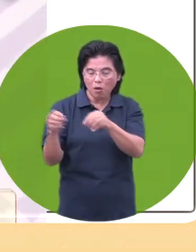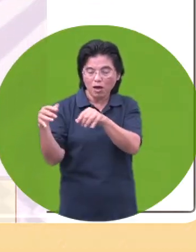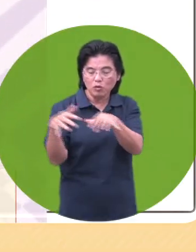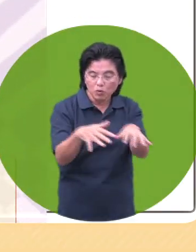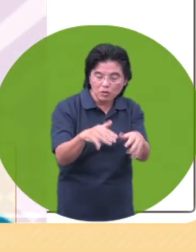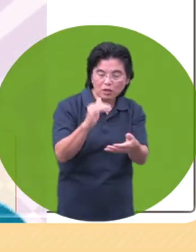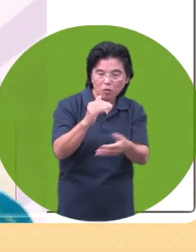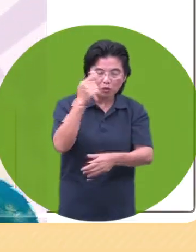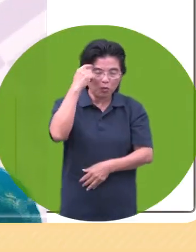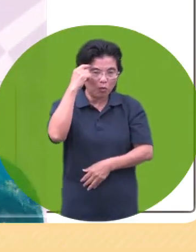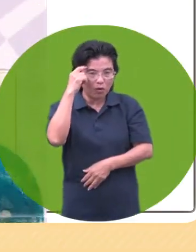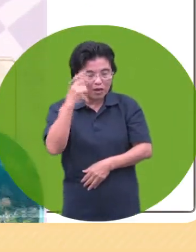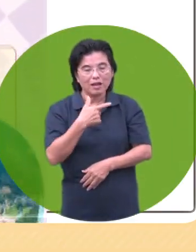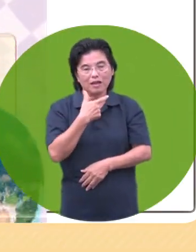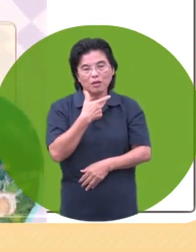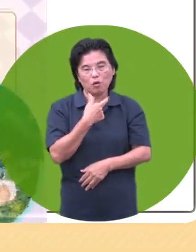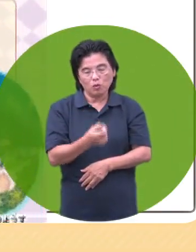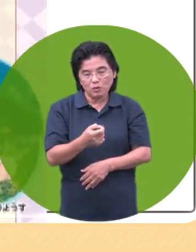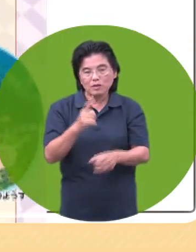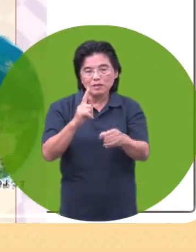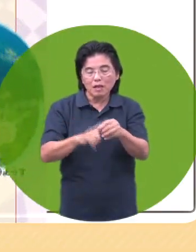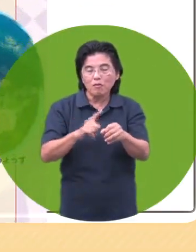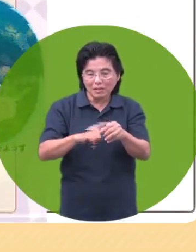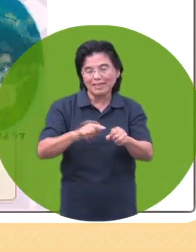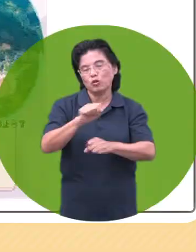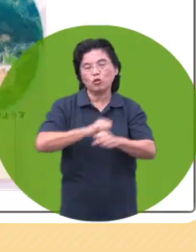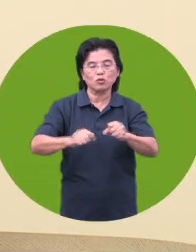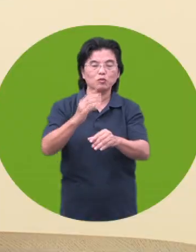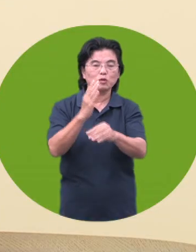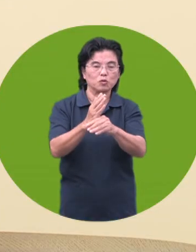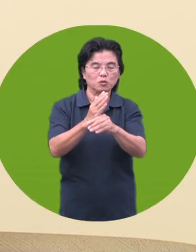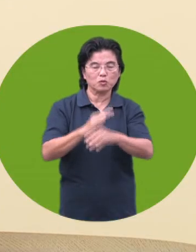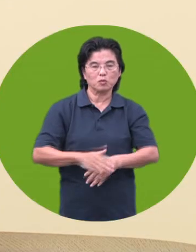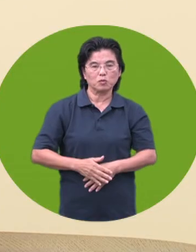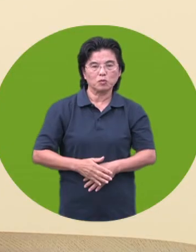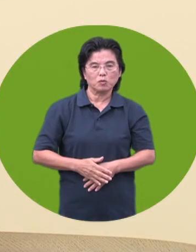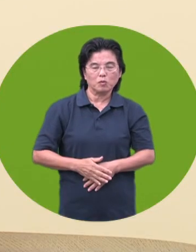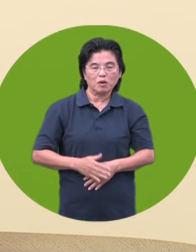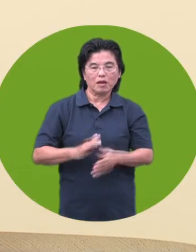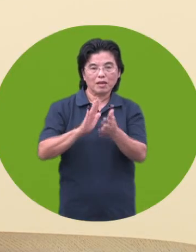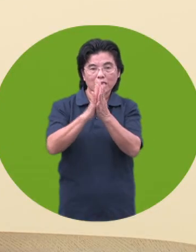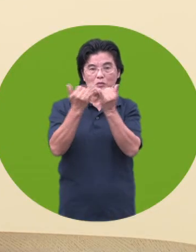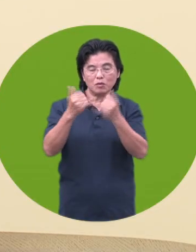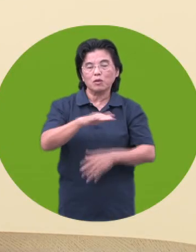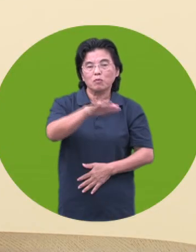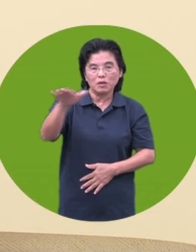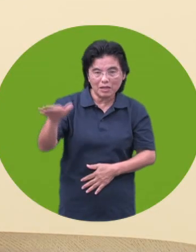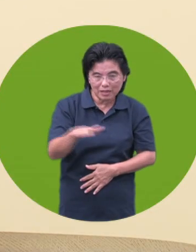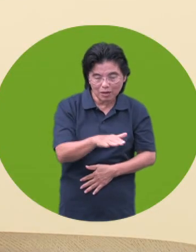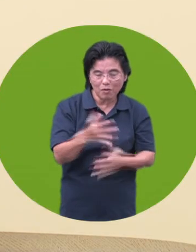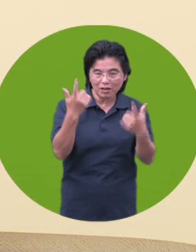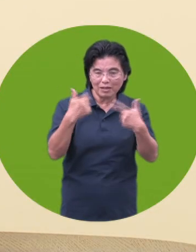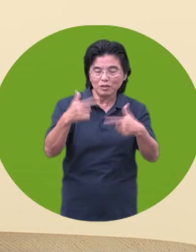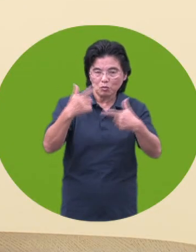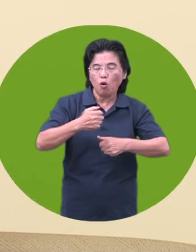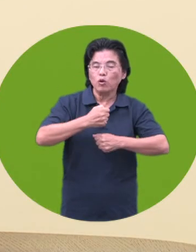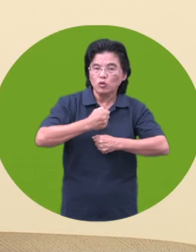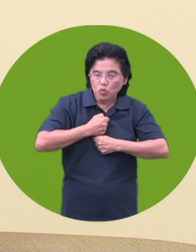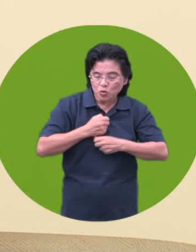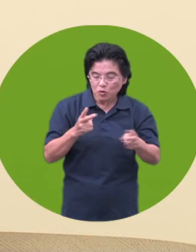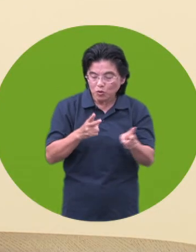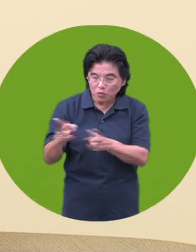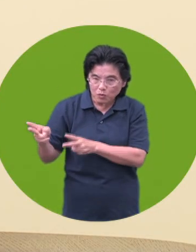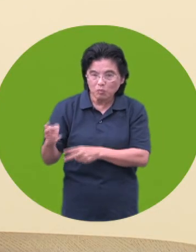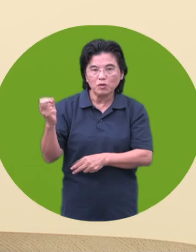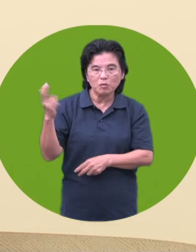について関心を深めていただけるよう取り組んでおります。また県民の皆様に日頃の備えと早めの避難の